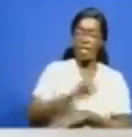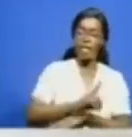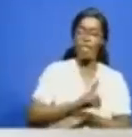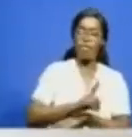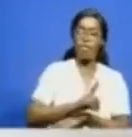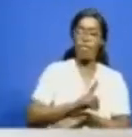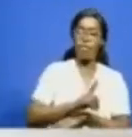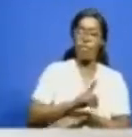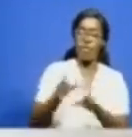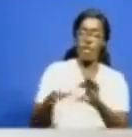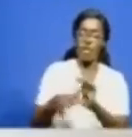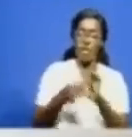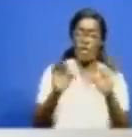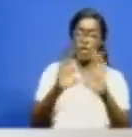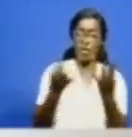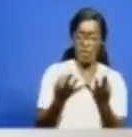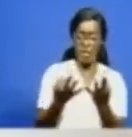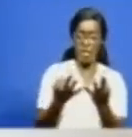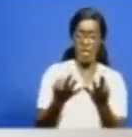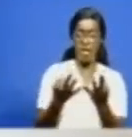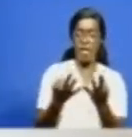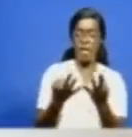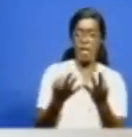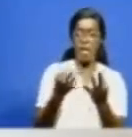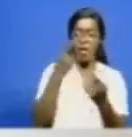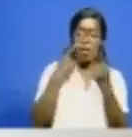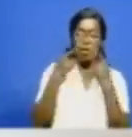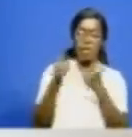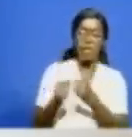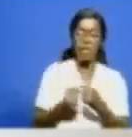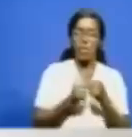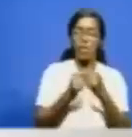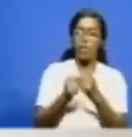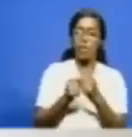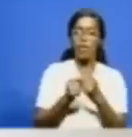ya kushirikiana na familia, kuomboleza pamoja,